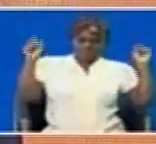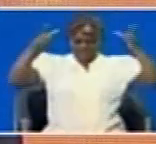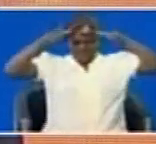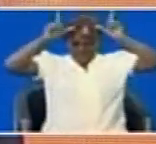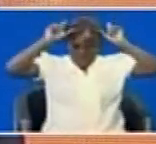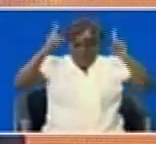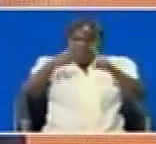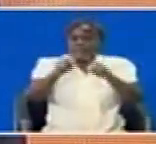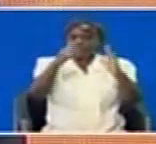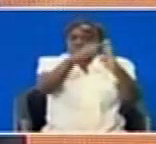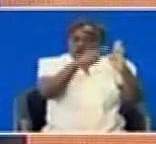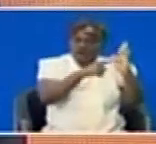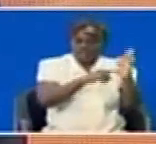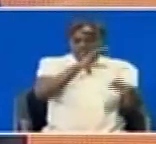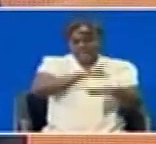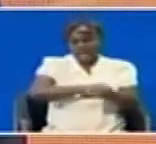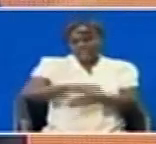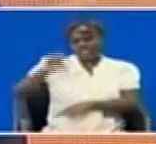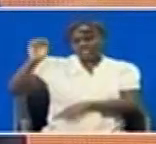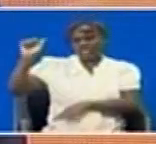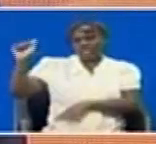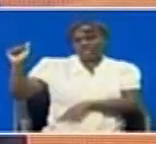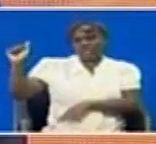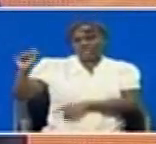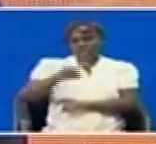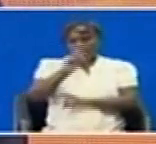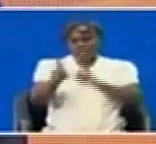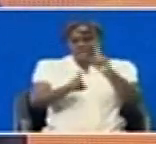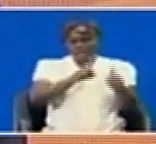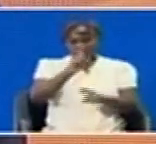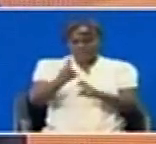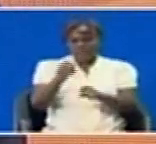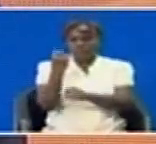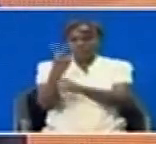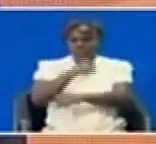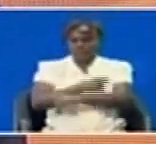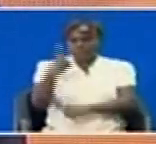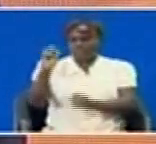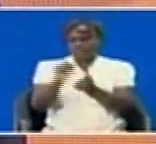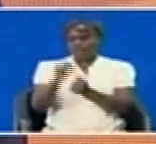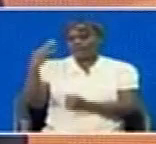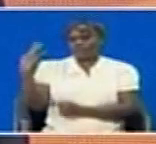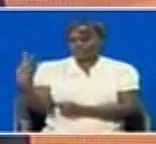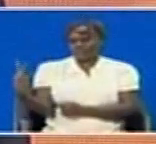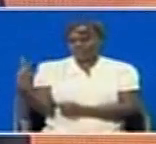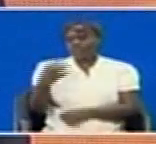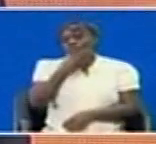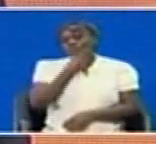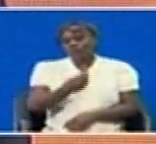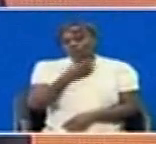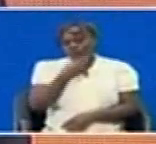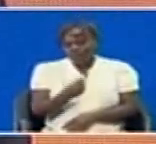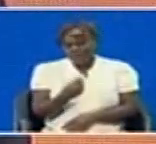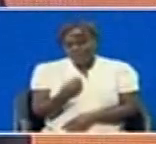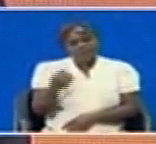ya kupata alama ya A yenye pointi 81 katika mtihani wa KCSE mwaka 2013. Kijana huyo Collins